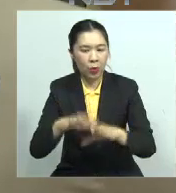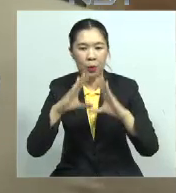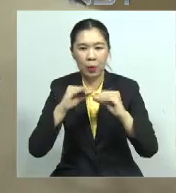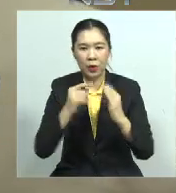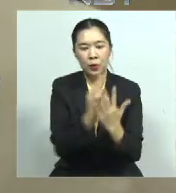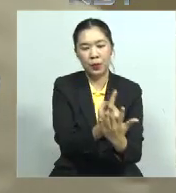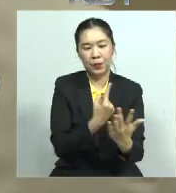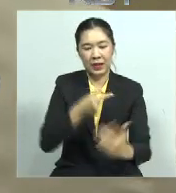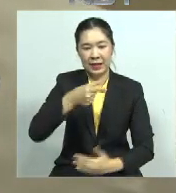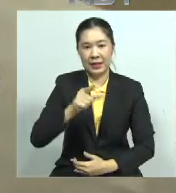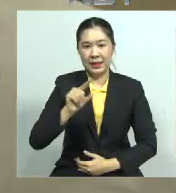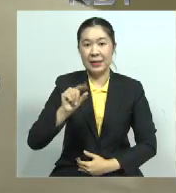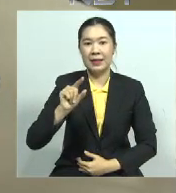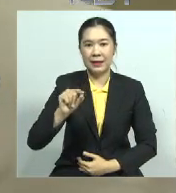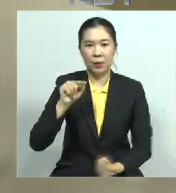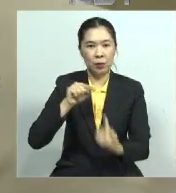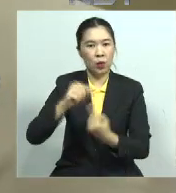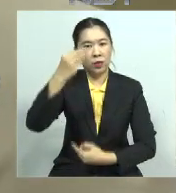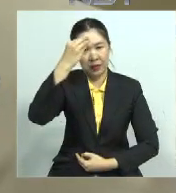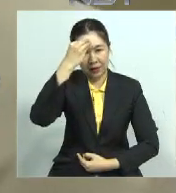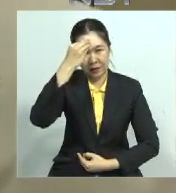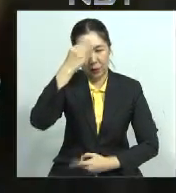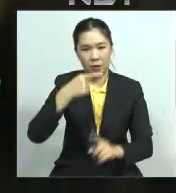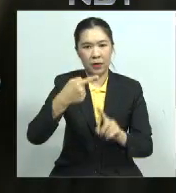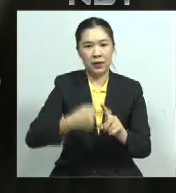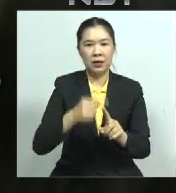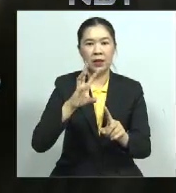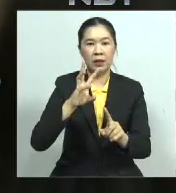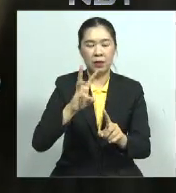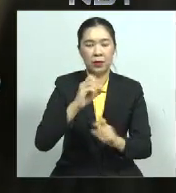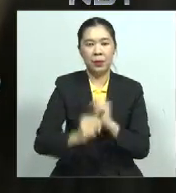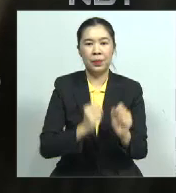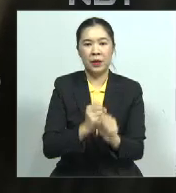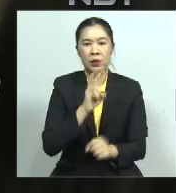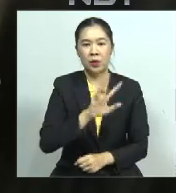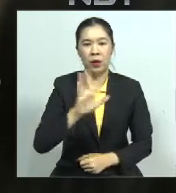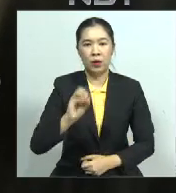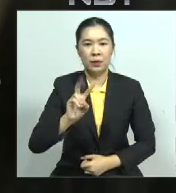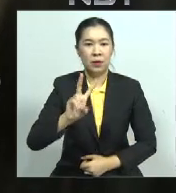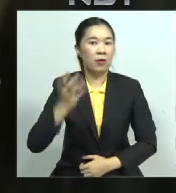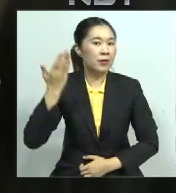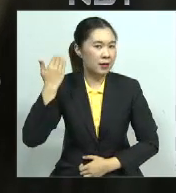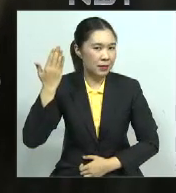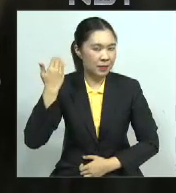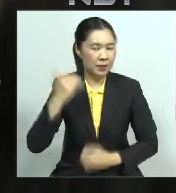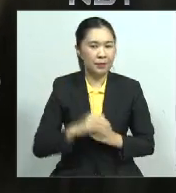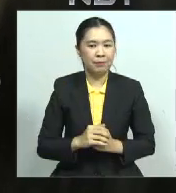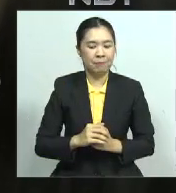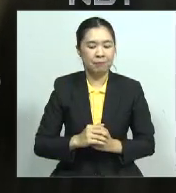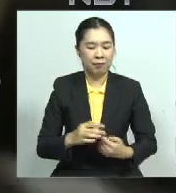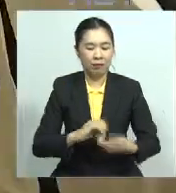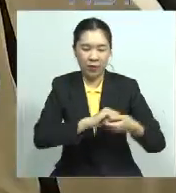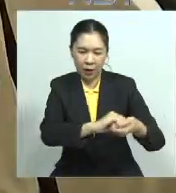ำ G20 ณ นครโอซาก้าประเทศญี่ปุ่นเมื่อเดือนมิถุนายน2562ที่ผ่านมาเพื่อเสริมสร้างความร่ว